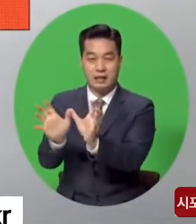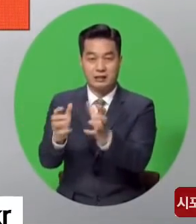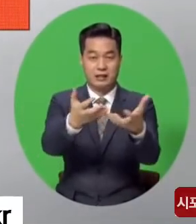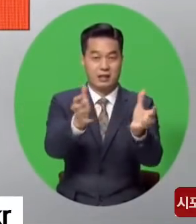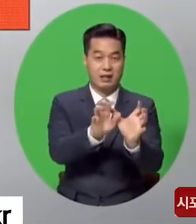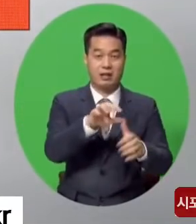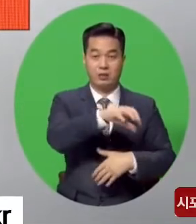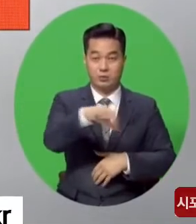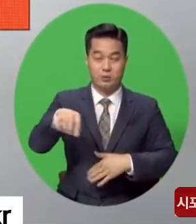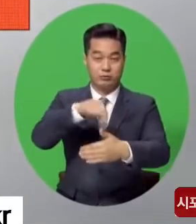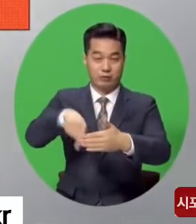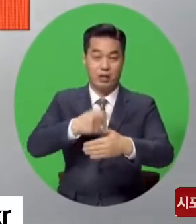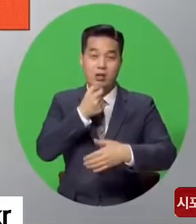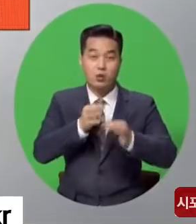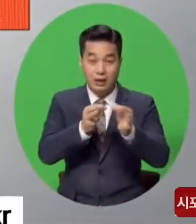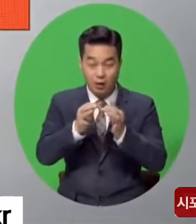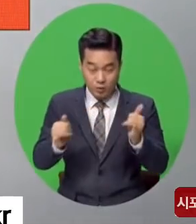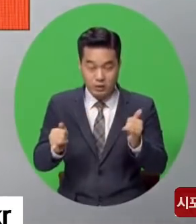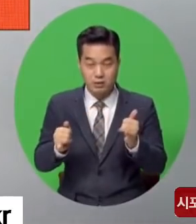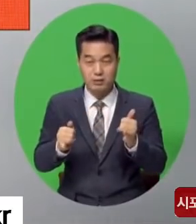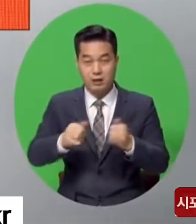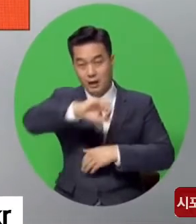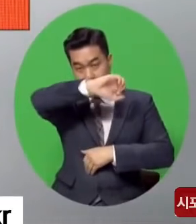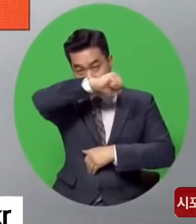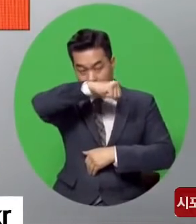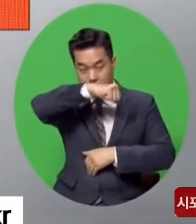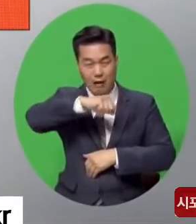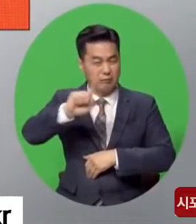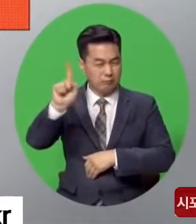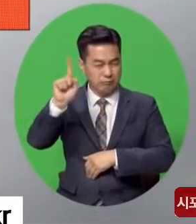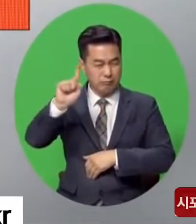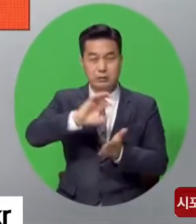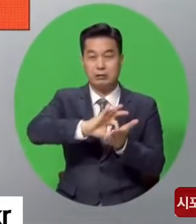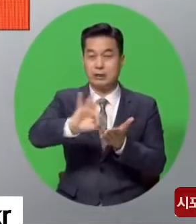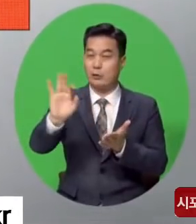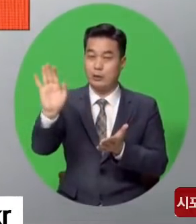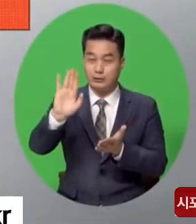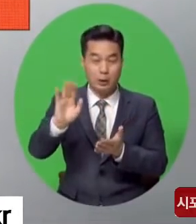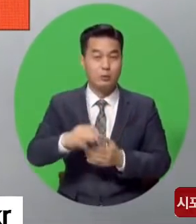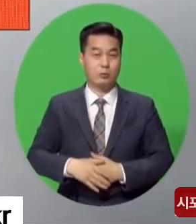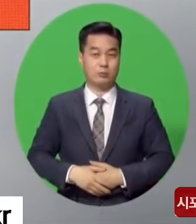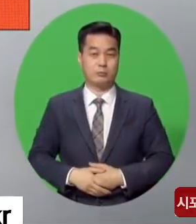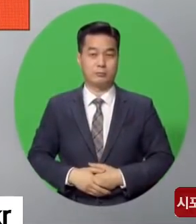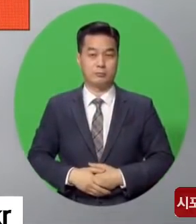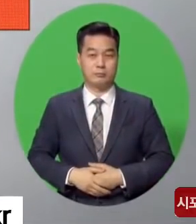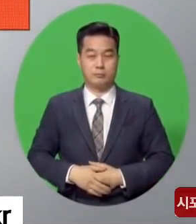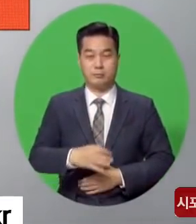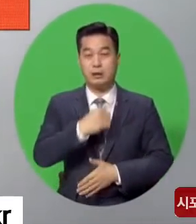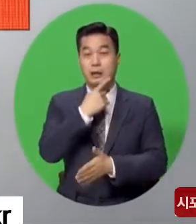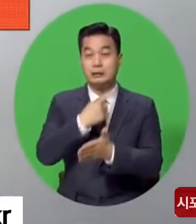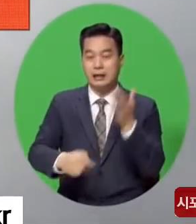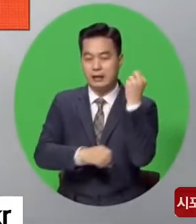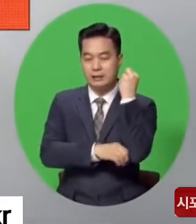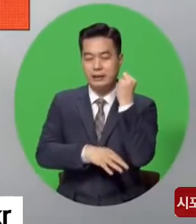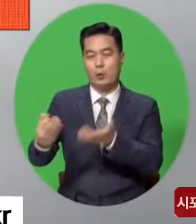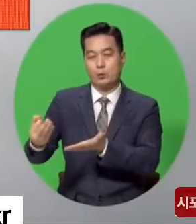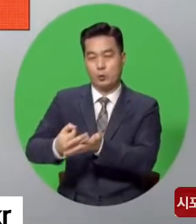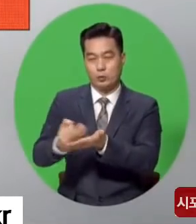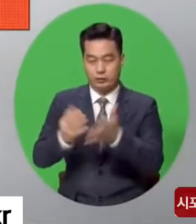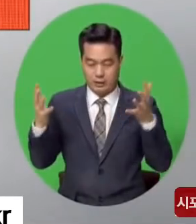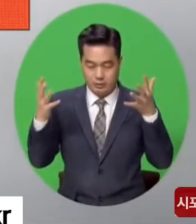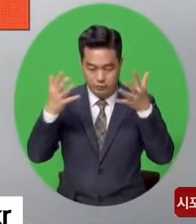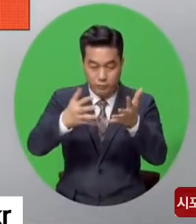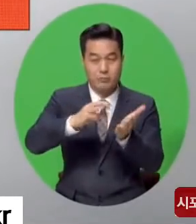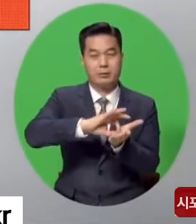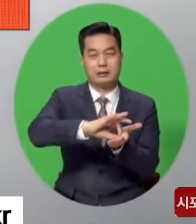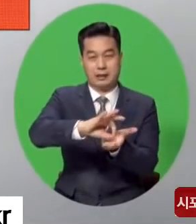유일하게 소상공인 자영업자를 위한 예산을 단 1원도 편성하지 않고 네. 재난기본소득에만